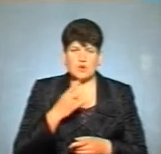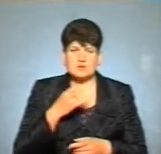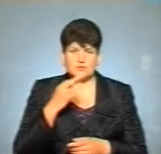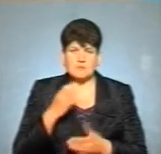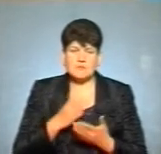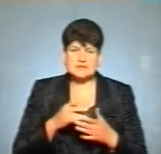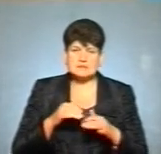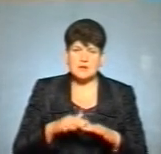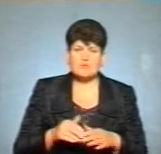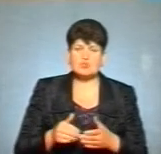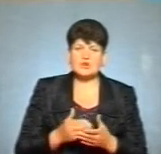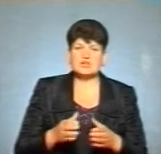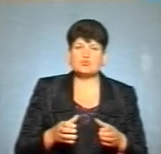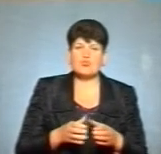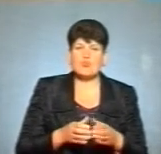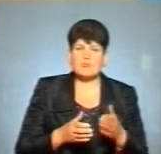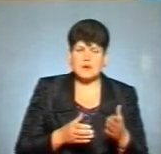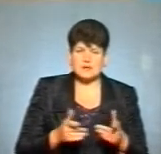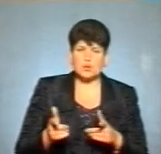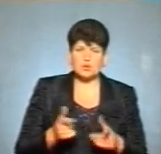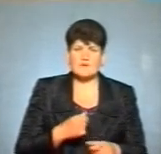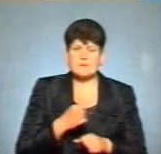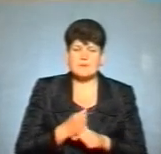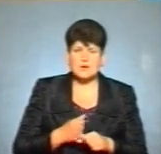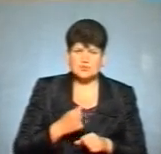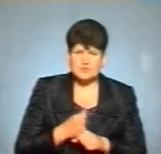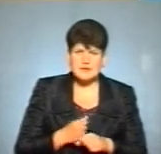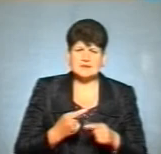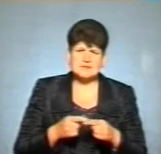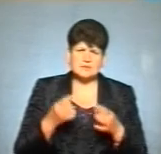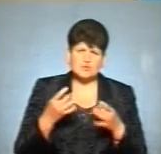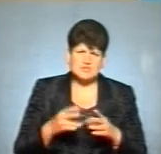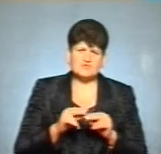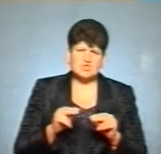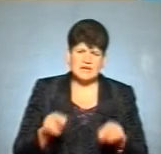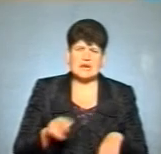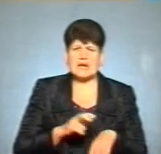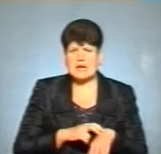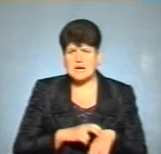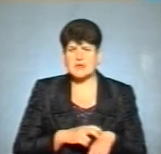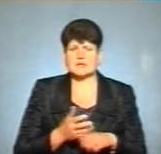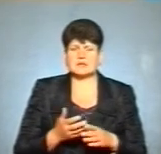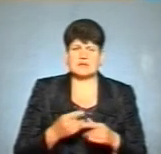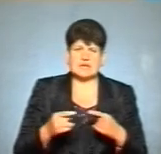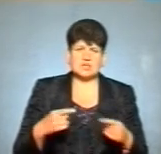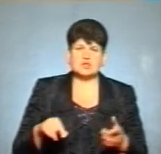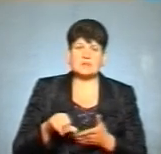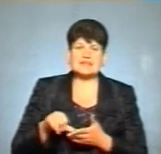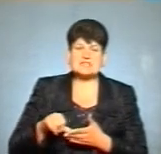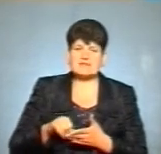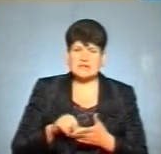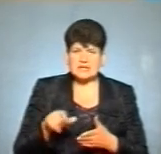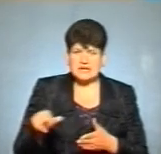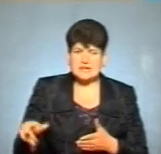мати справу з політичними партіями, ті, які готові працювати. Так, тобто це звичайні вчителі, лікарі, там, інші представники, які